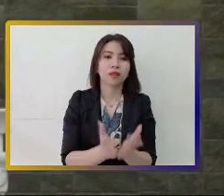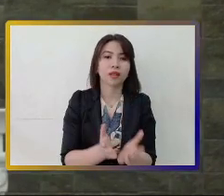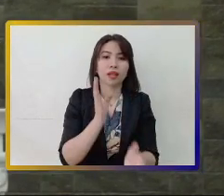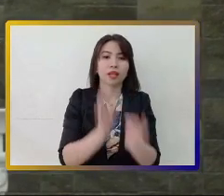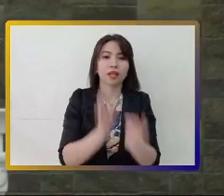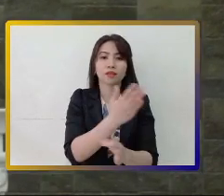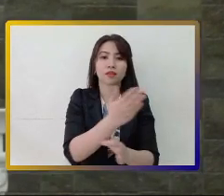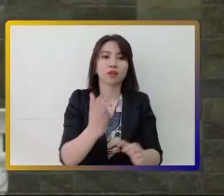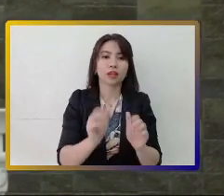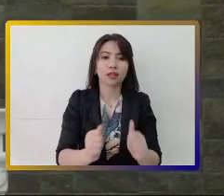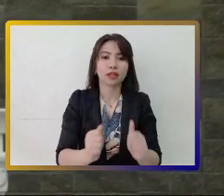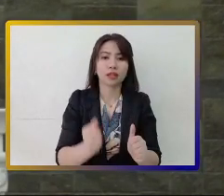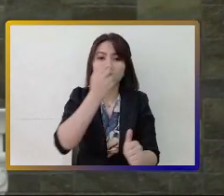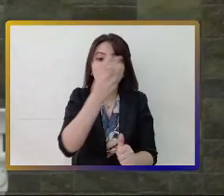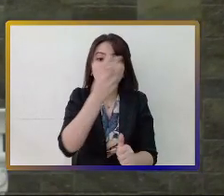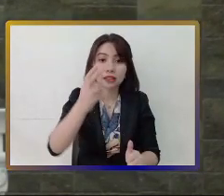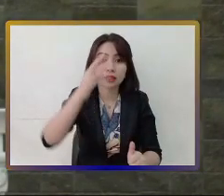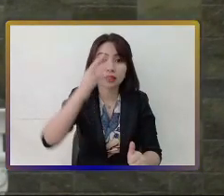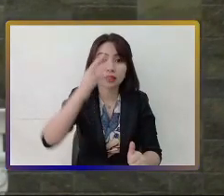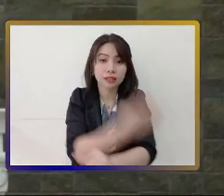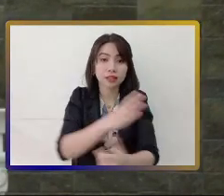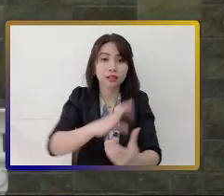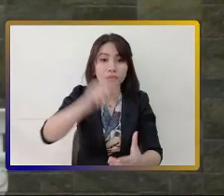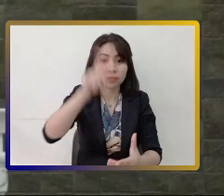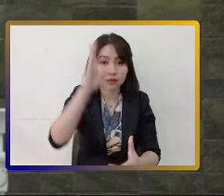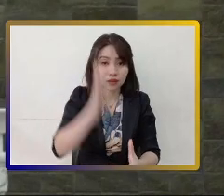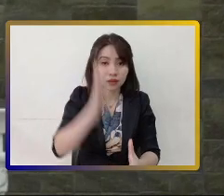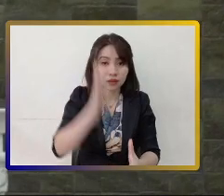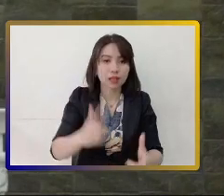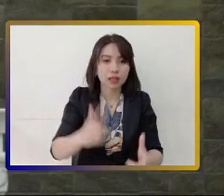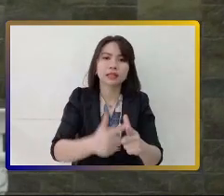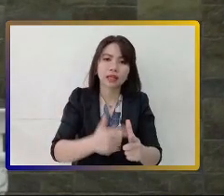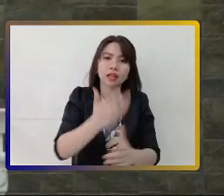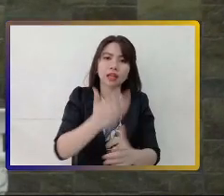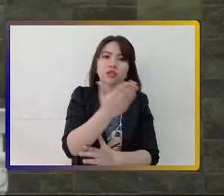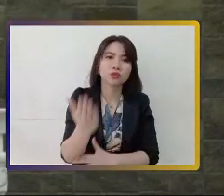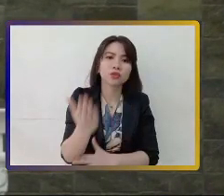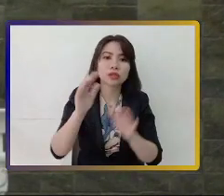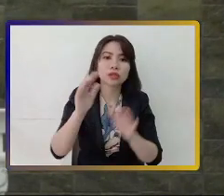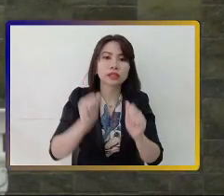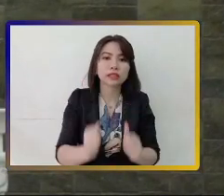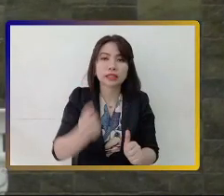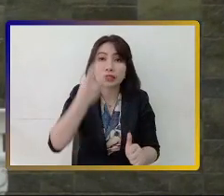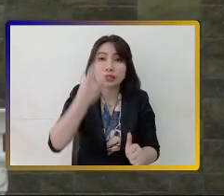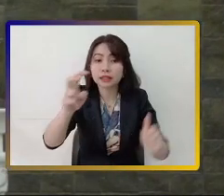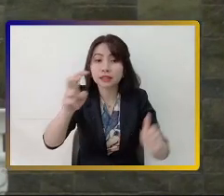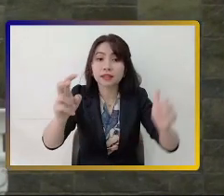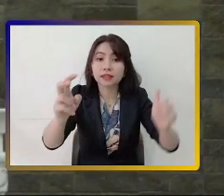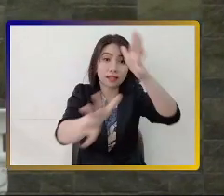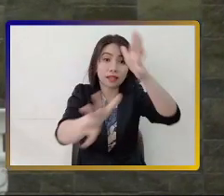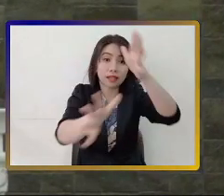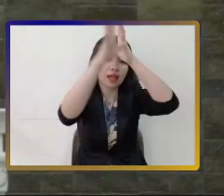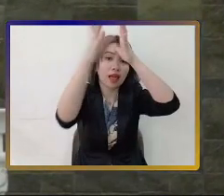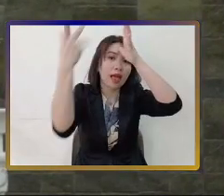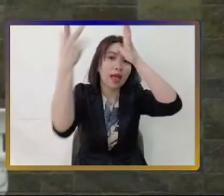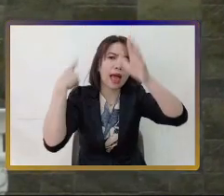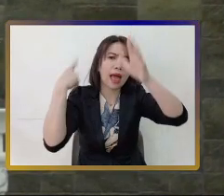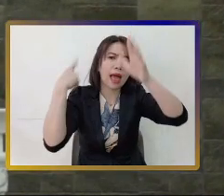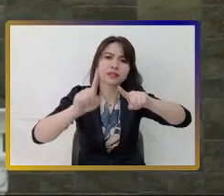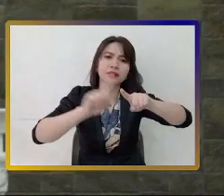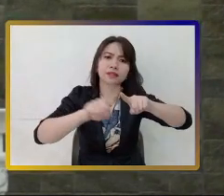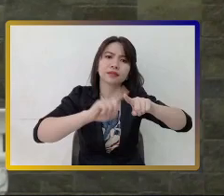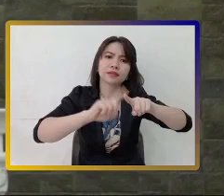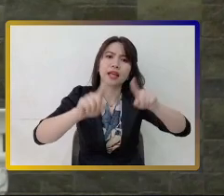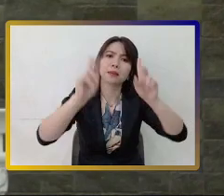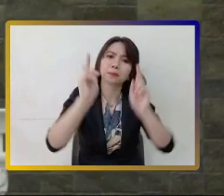sino yung nakikita? Anak. O ano ngayon, nakikita mo na ang Ama. So may mga kaibang pangyayari yun. Iba pa rin yung anak,